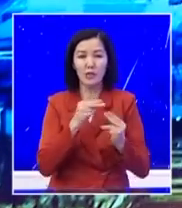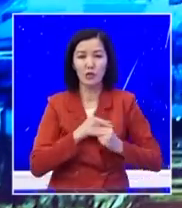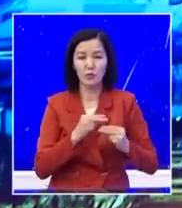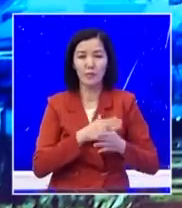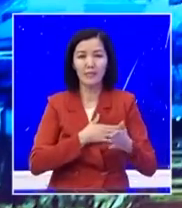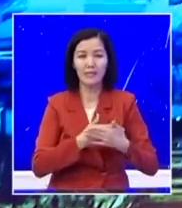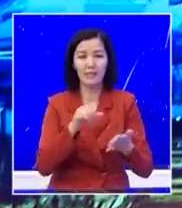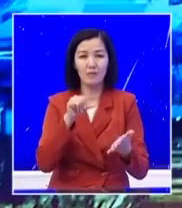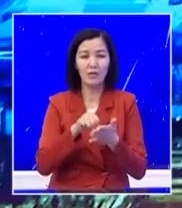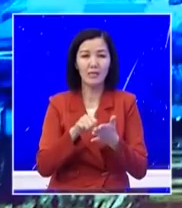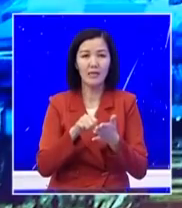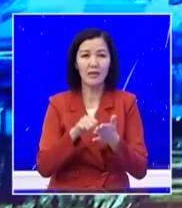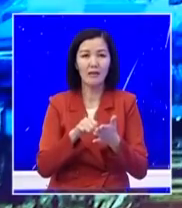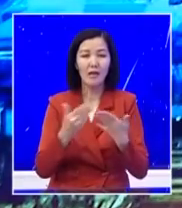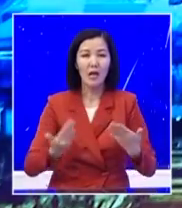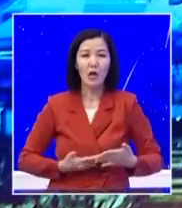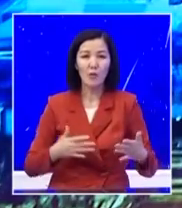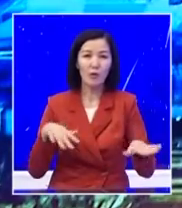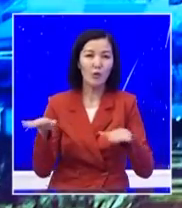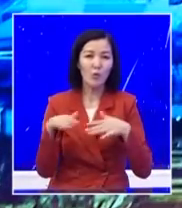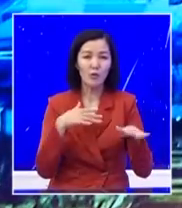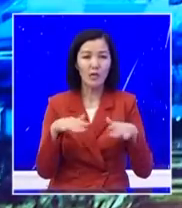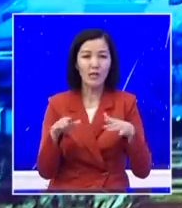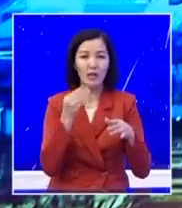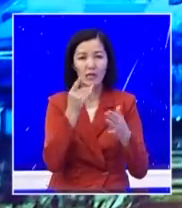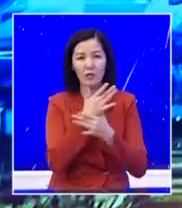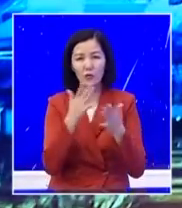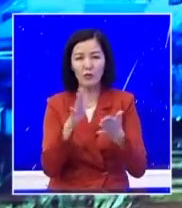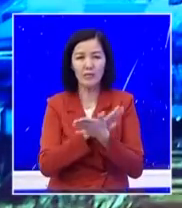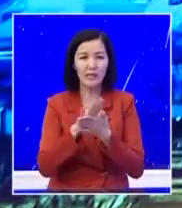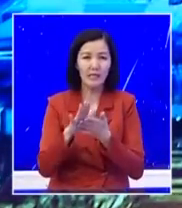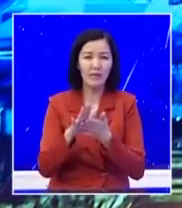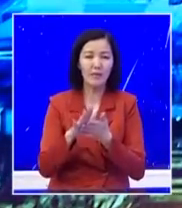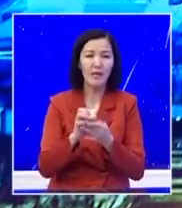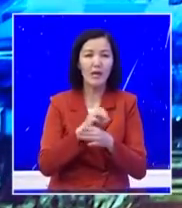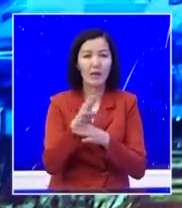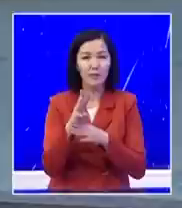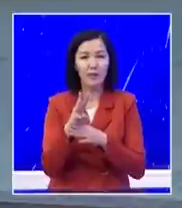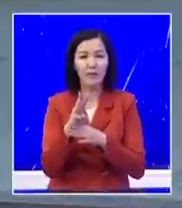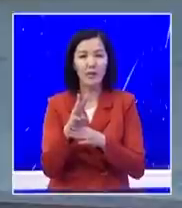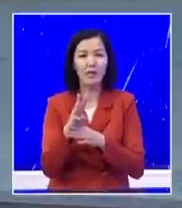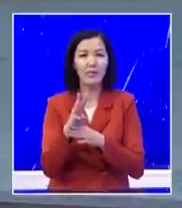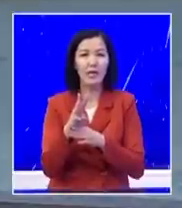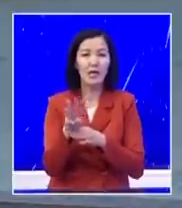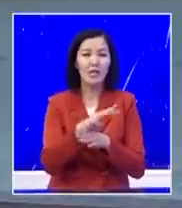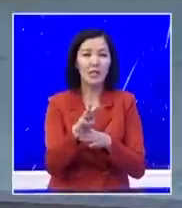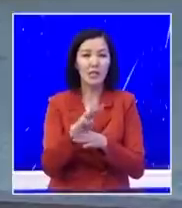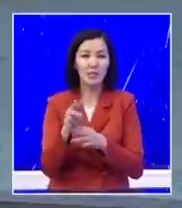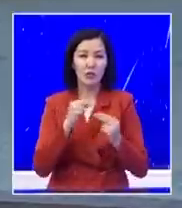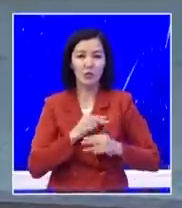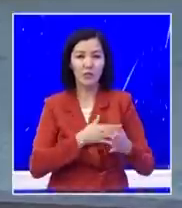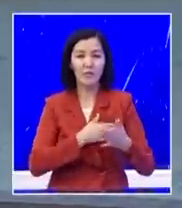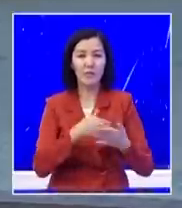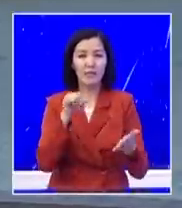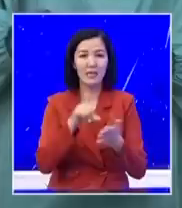волонтерлары әлеуметтік осал топтарды тек азық-түлік, санитарлық заттармен ғана қамтамасыз етпеді. Залалсыздандыру жұмыстарына да